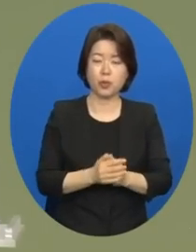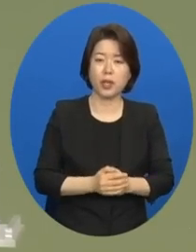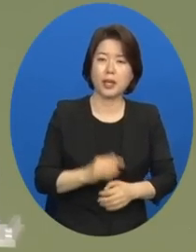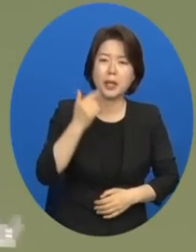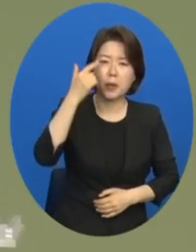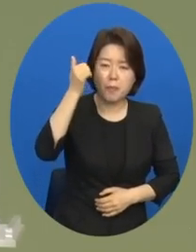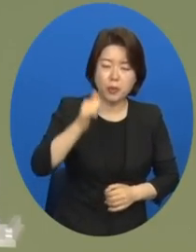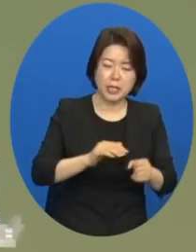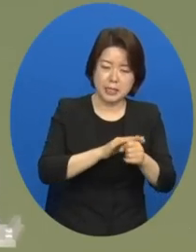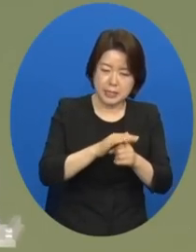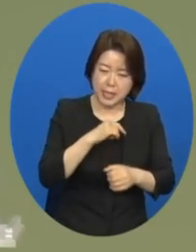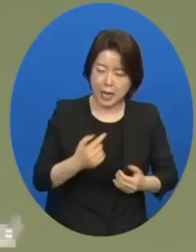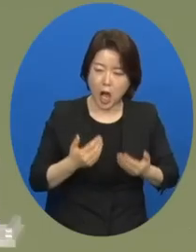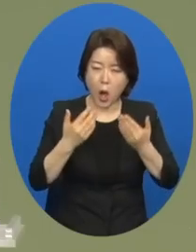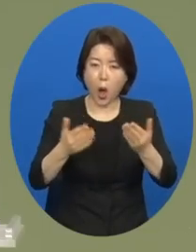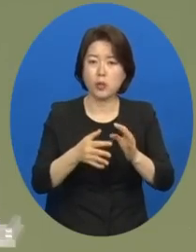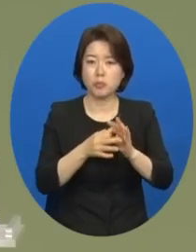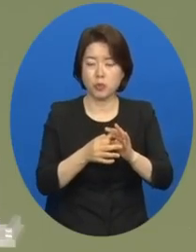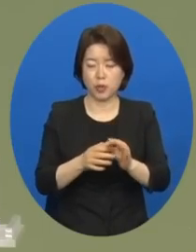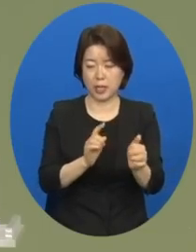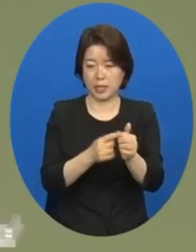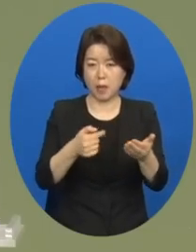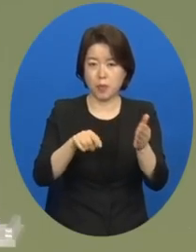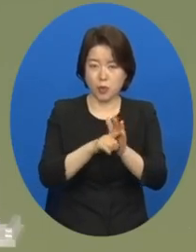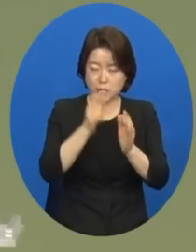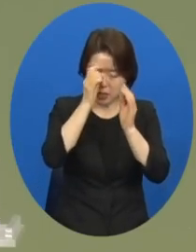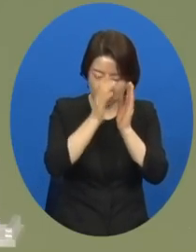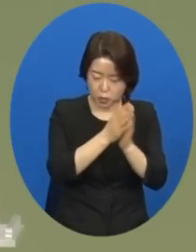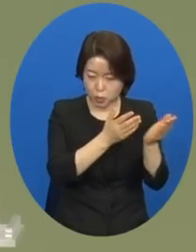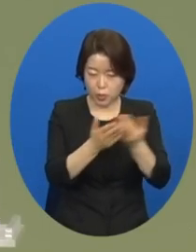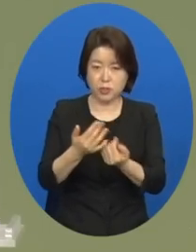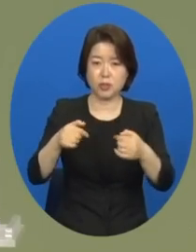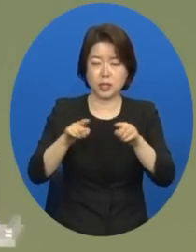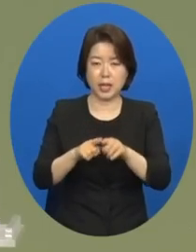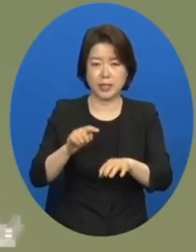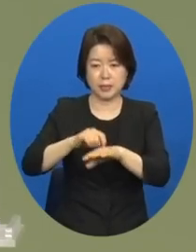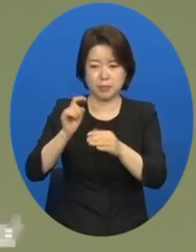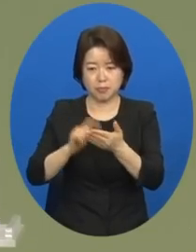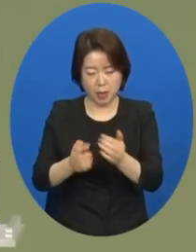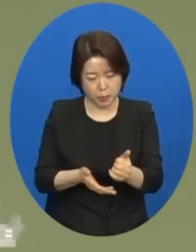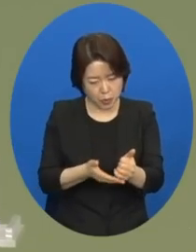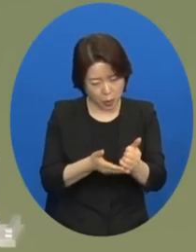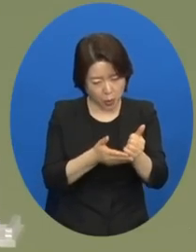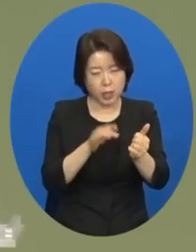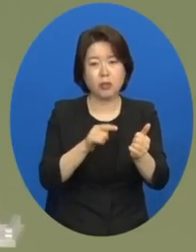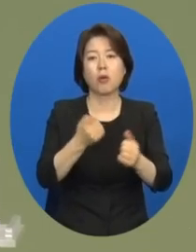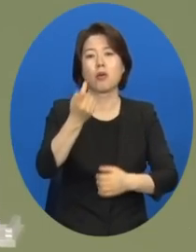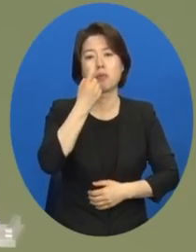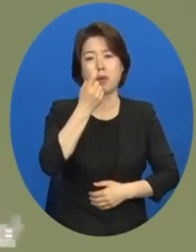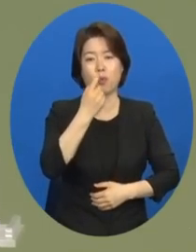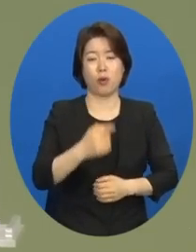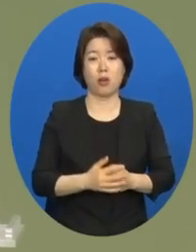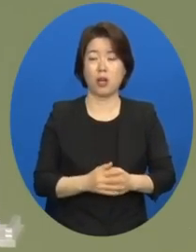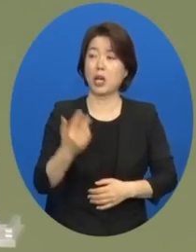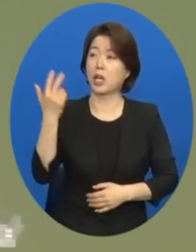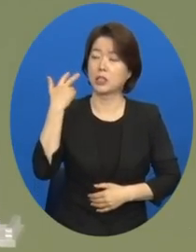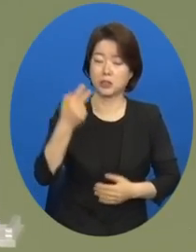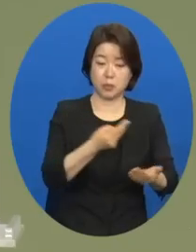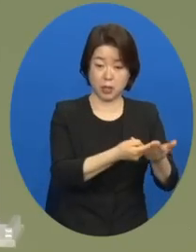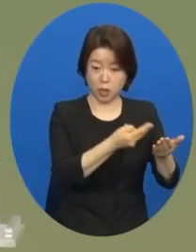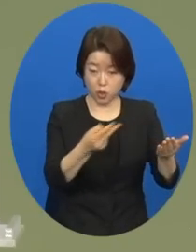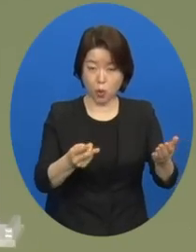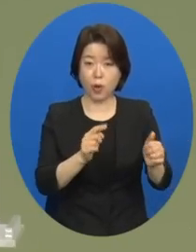사랑과 헌신을 통해 남편을 기도해 주시고 같은 마음으로 섬겨야 하는 걸 배웠습니다 지난 주 태어난